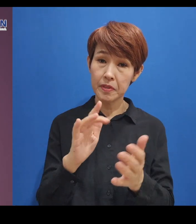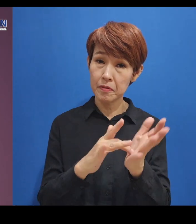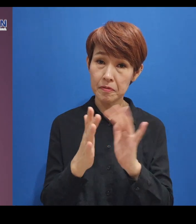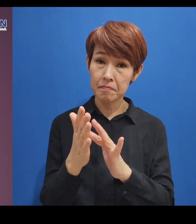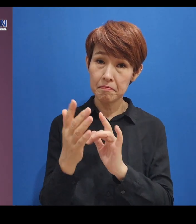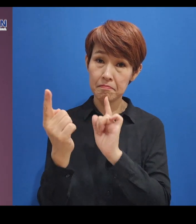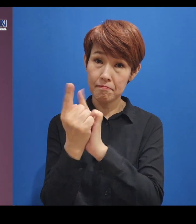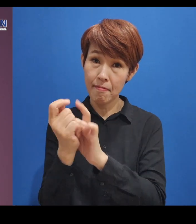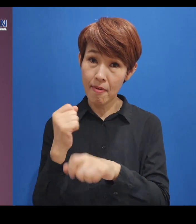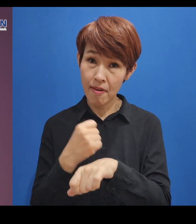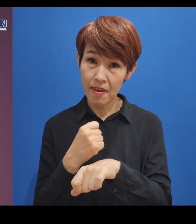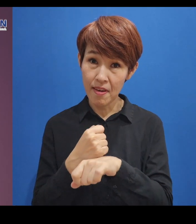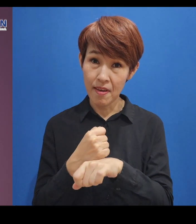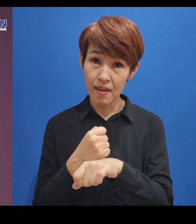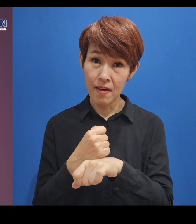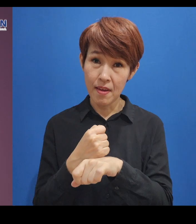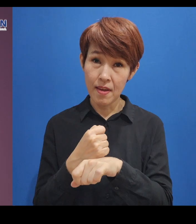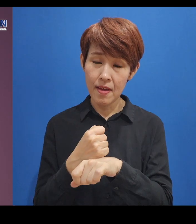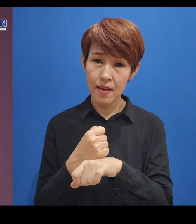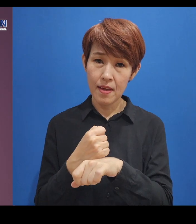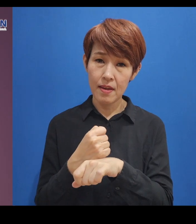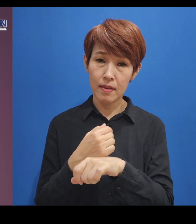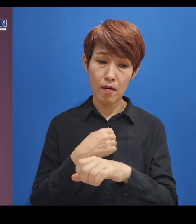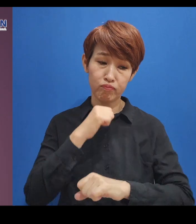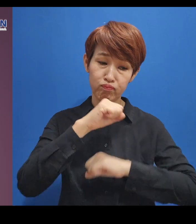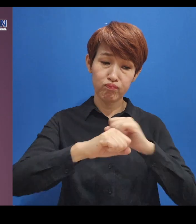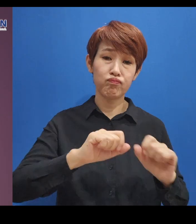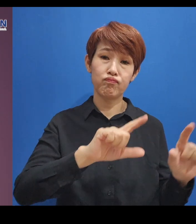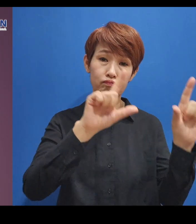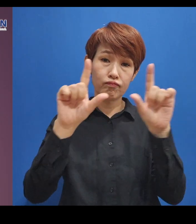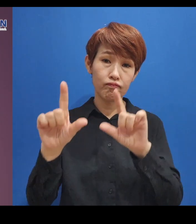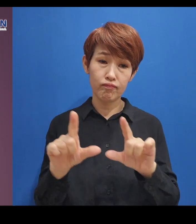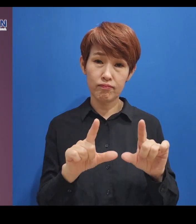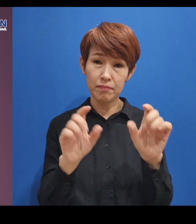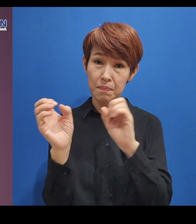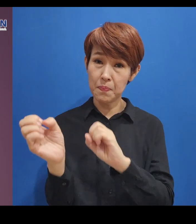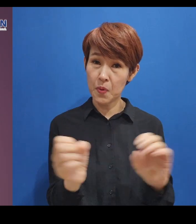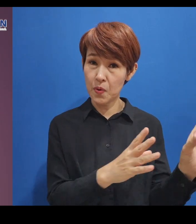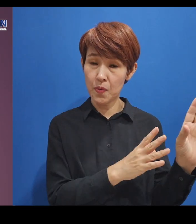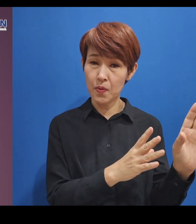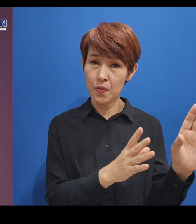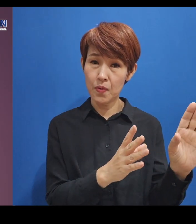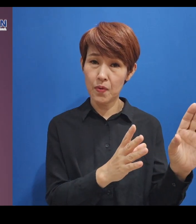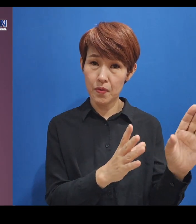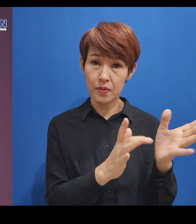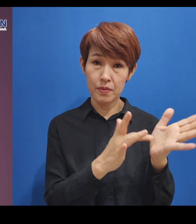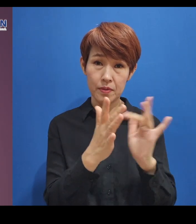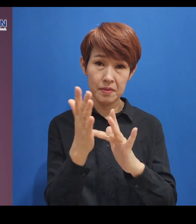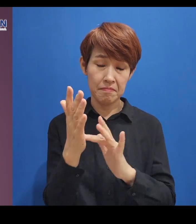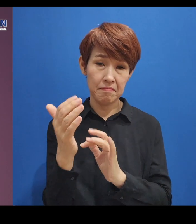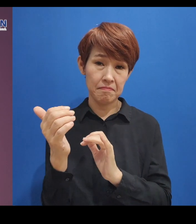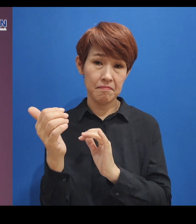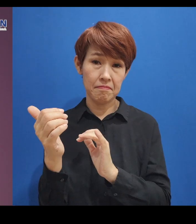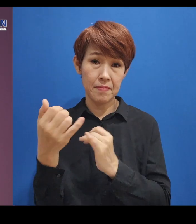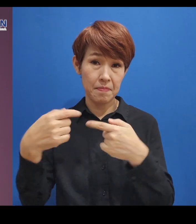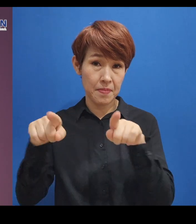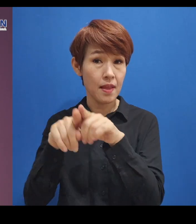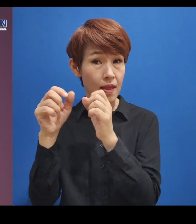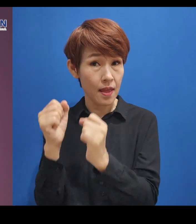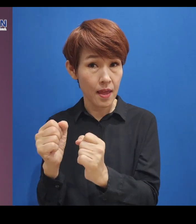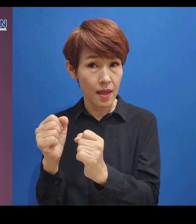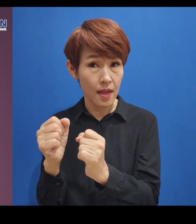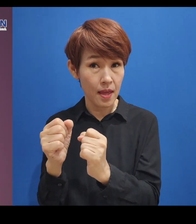가시겠습니까? 내 마음대로 살 수 있는 그거 다 버리고 예수님께로 갈 수